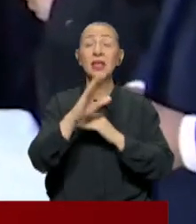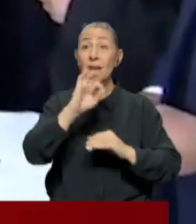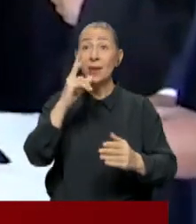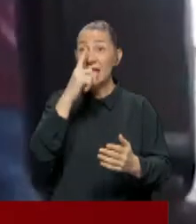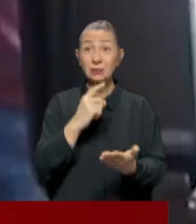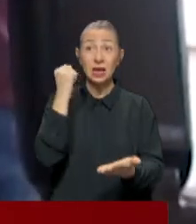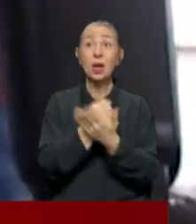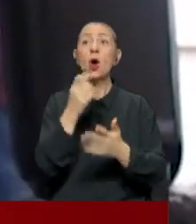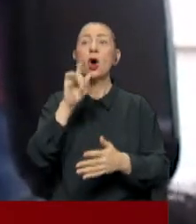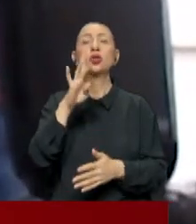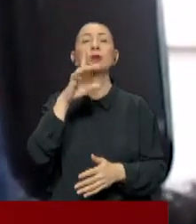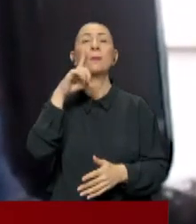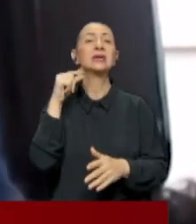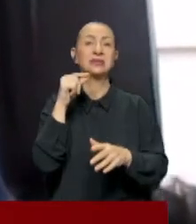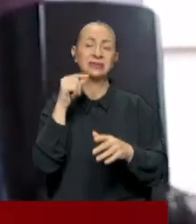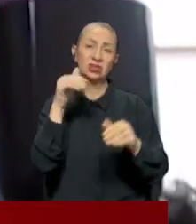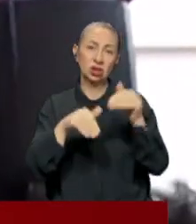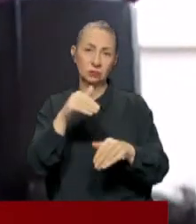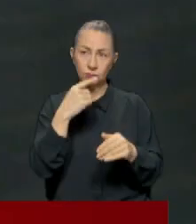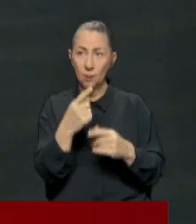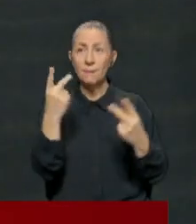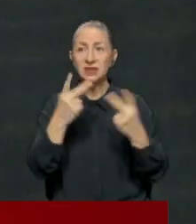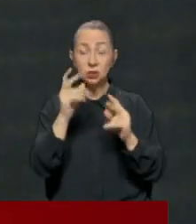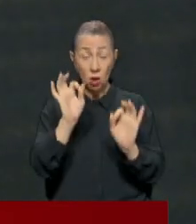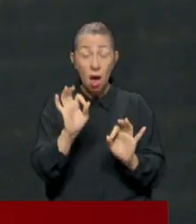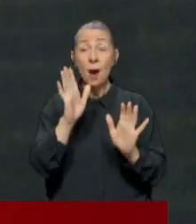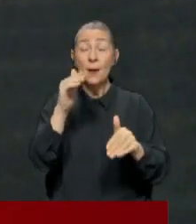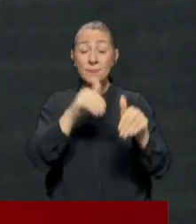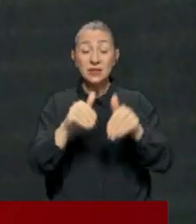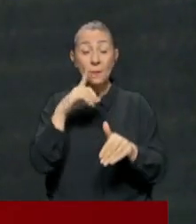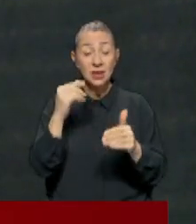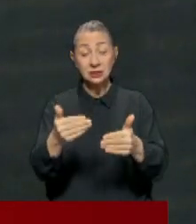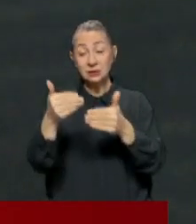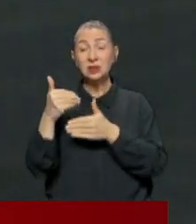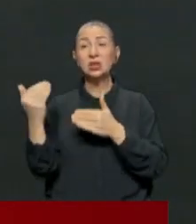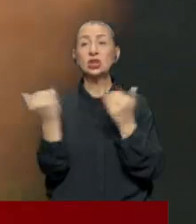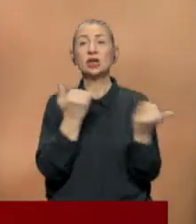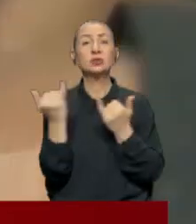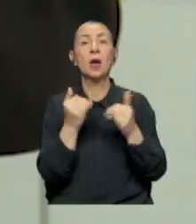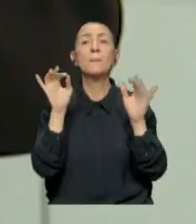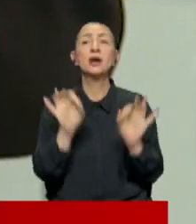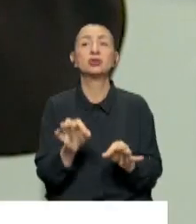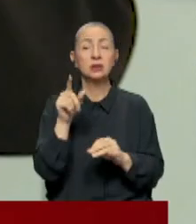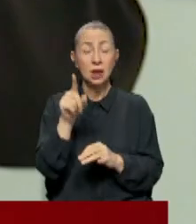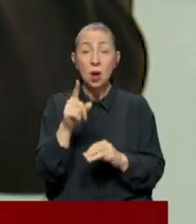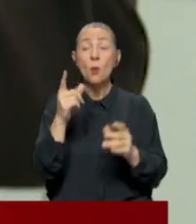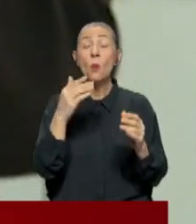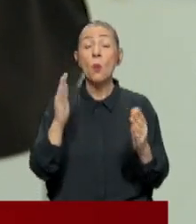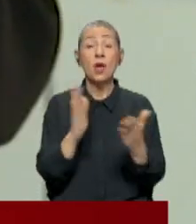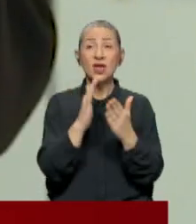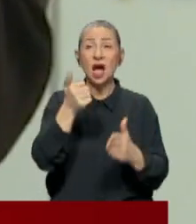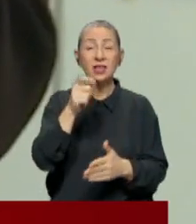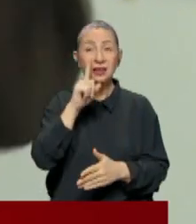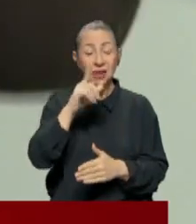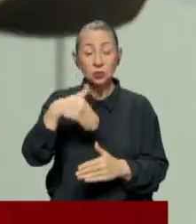için 14 Mayıs'a ayarlandı saatler. Mesajlar da öyle. Ama seçimin Mayıs'a çekilmesi tartışmaları da beraberinde getirdi. Muhalefet